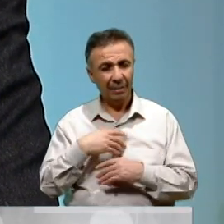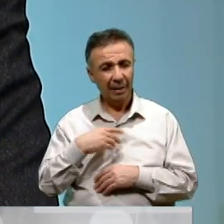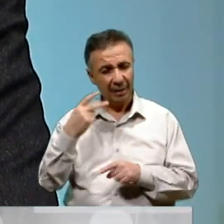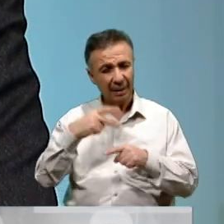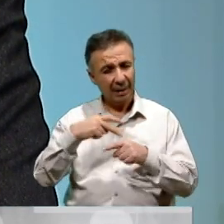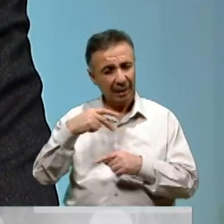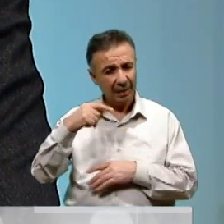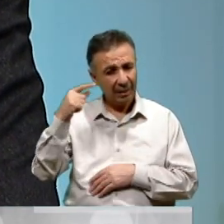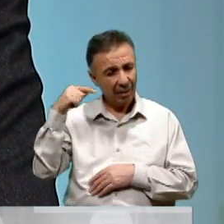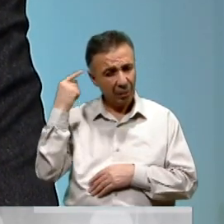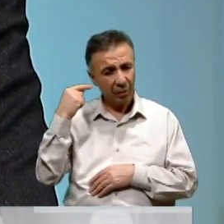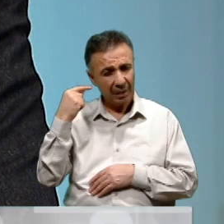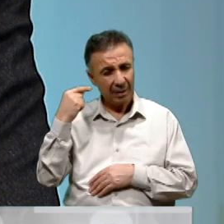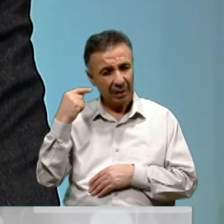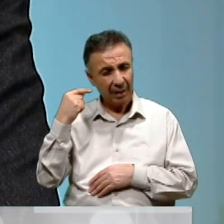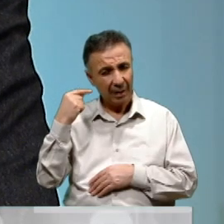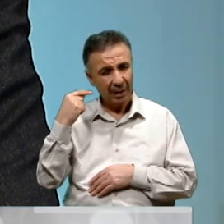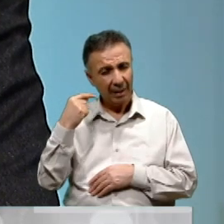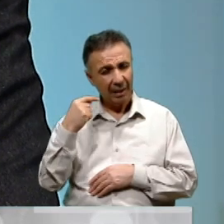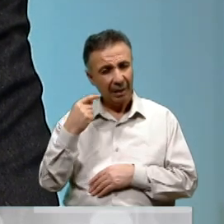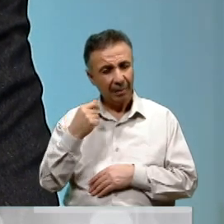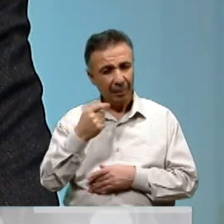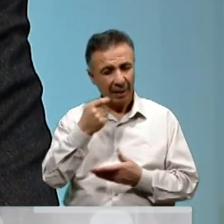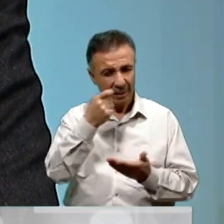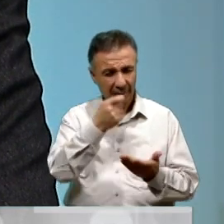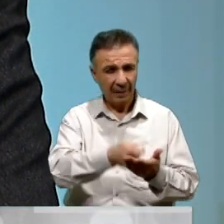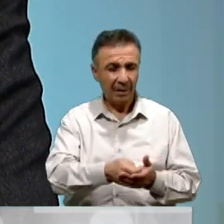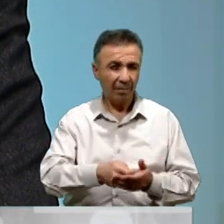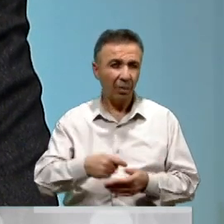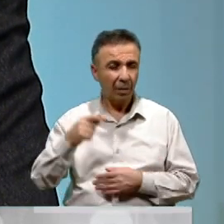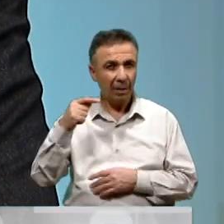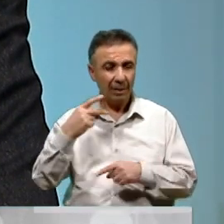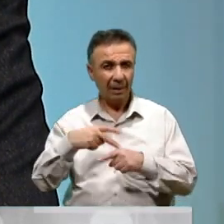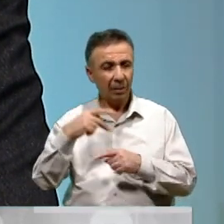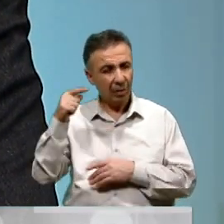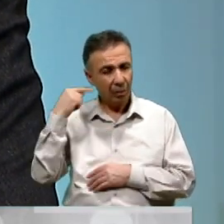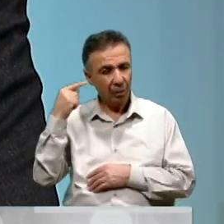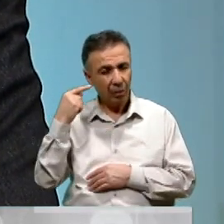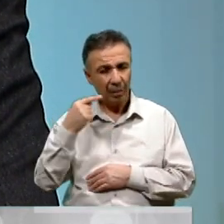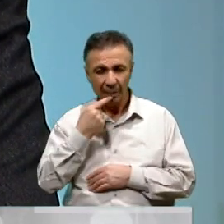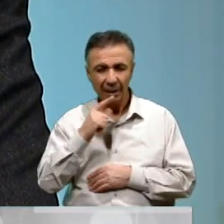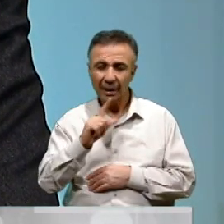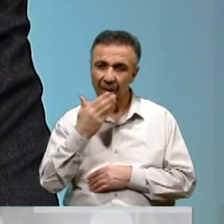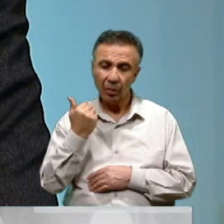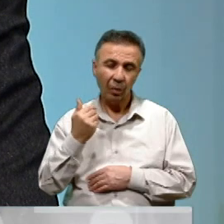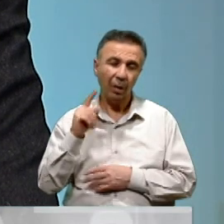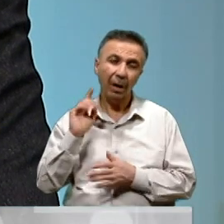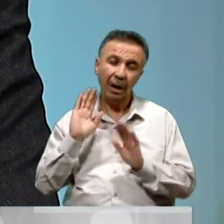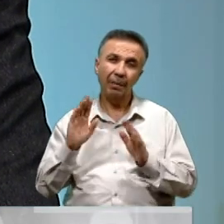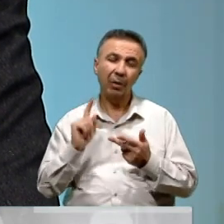koyacak kendisi. Hı hı. Bunu karşıya ben zekat olarak düşürdüm demesine gerek yok ama üçüncü